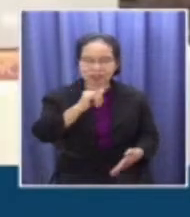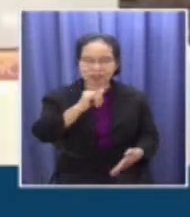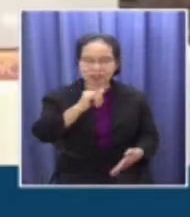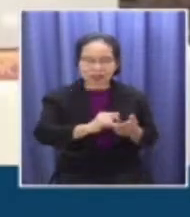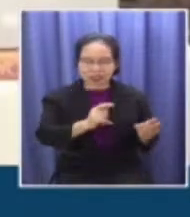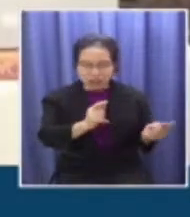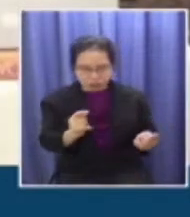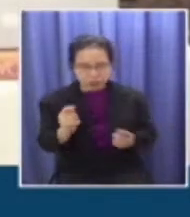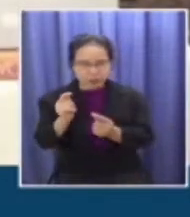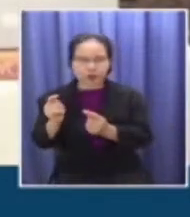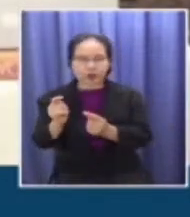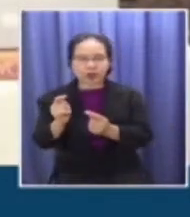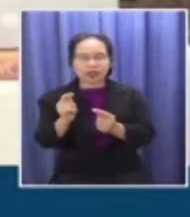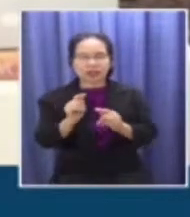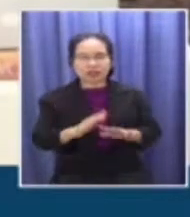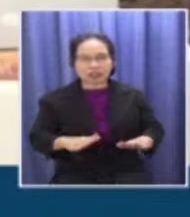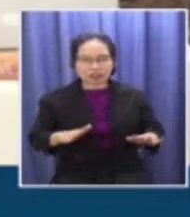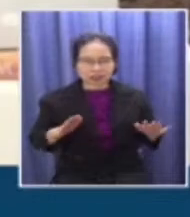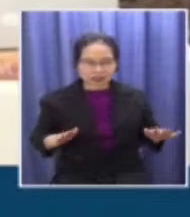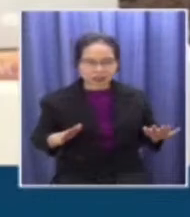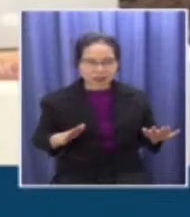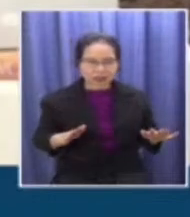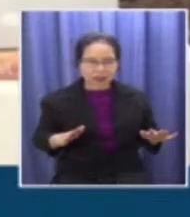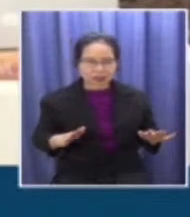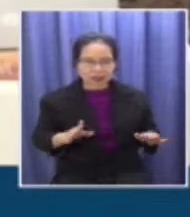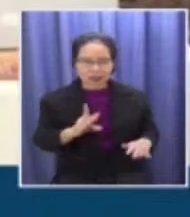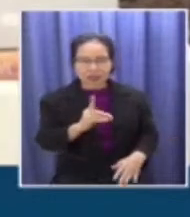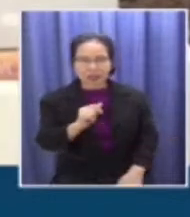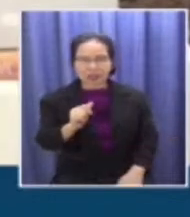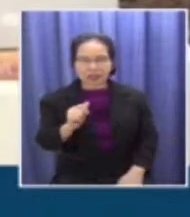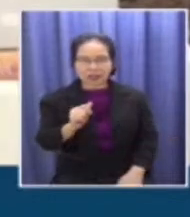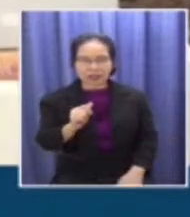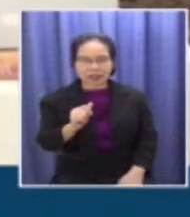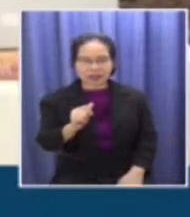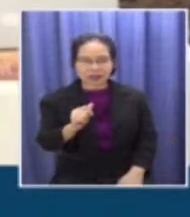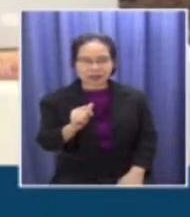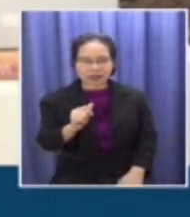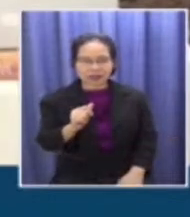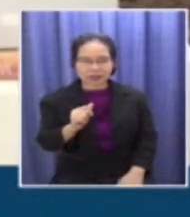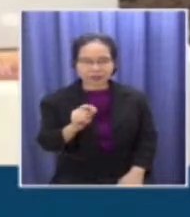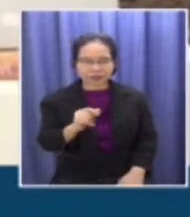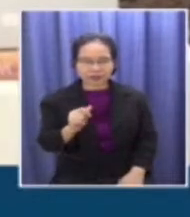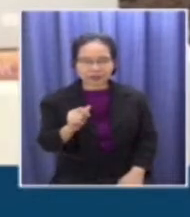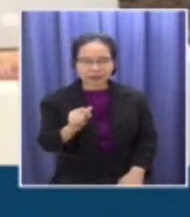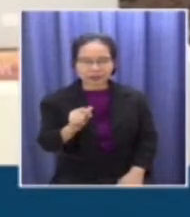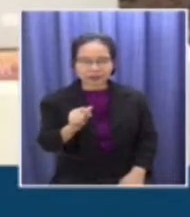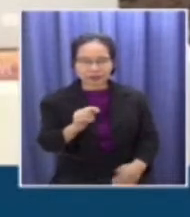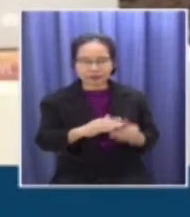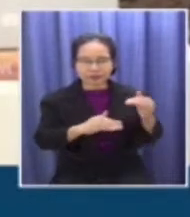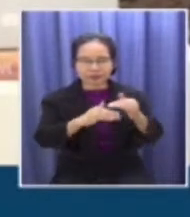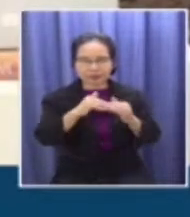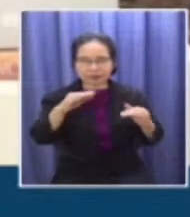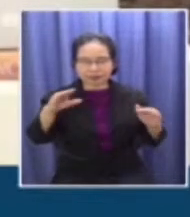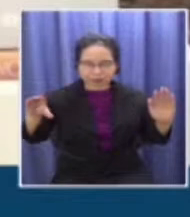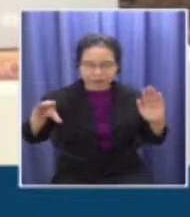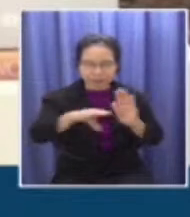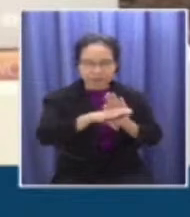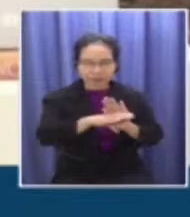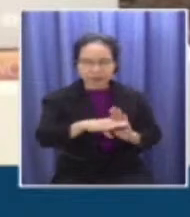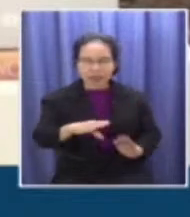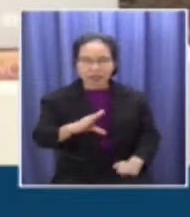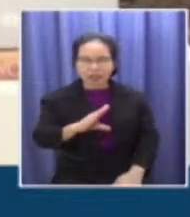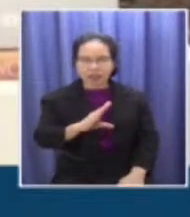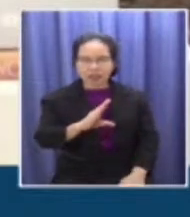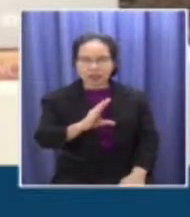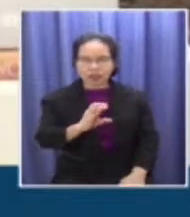kakra ɛbɛyɛ black and white awesa enamu onamu ahyenso de ewo ni mu no